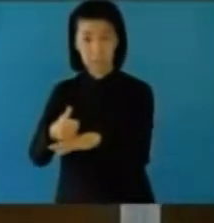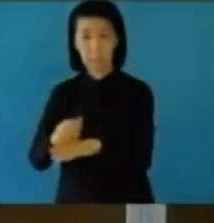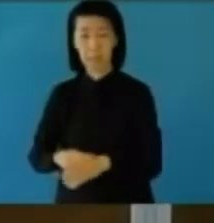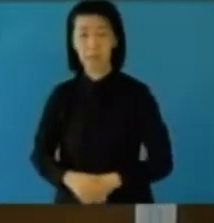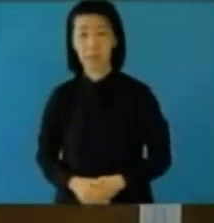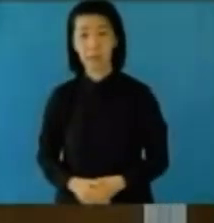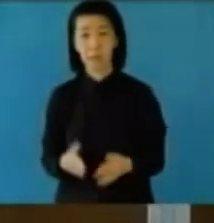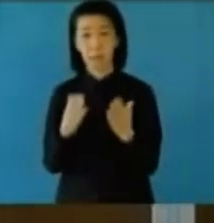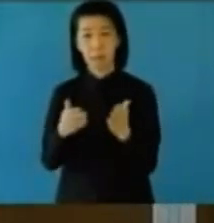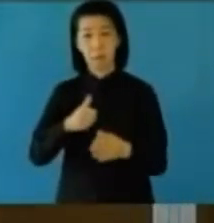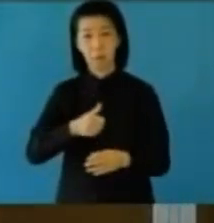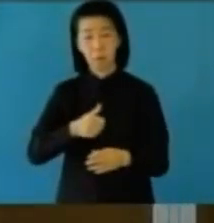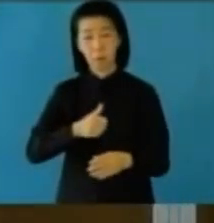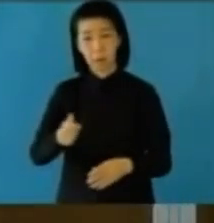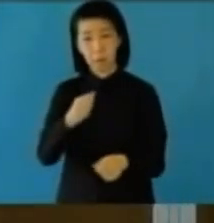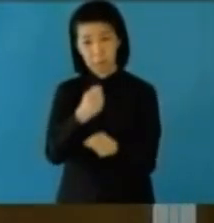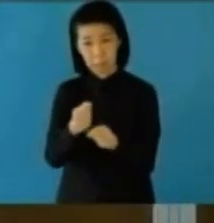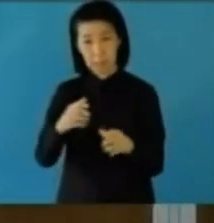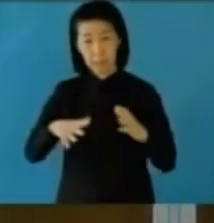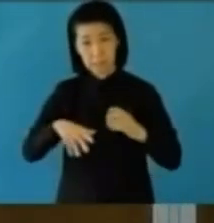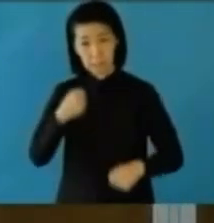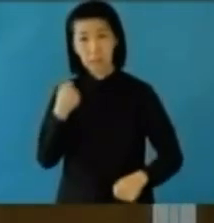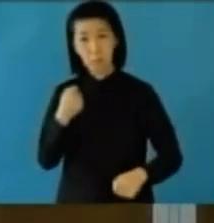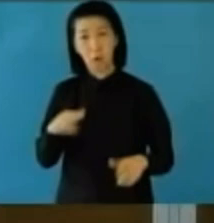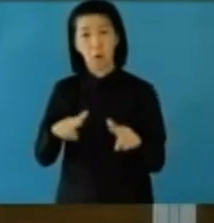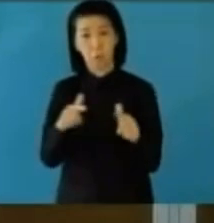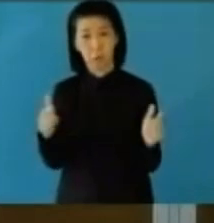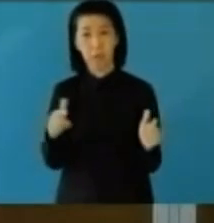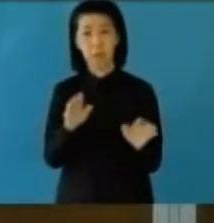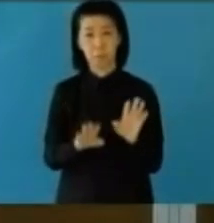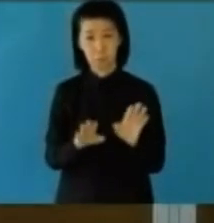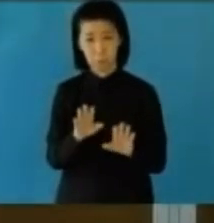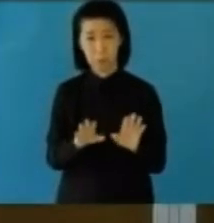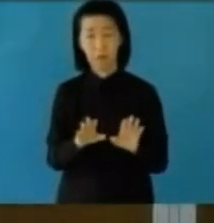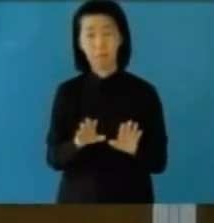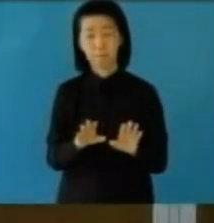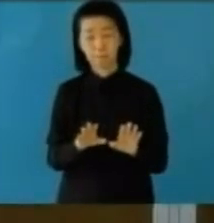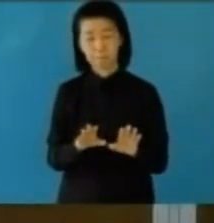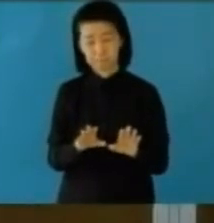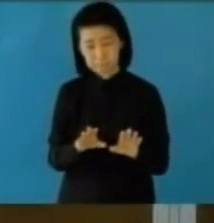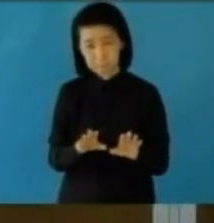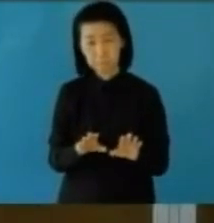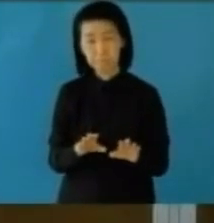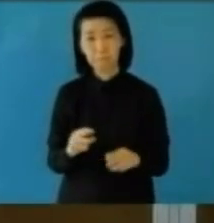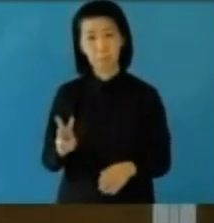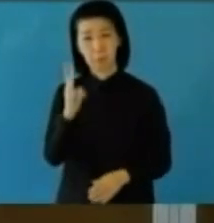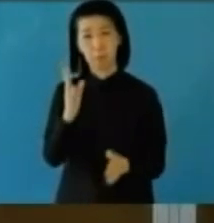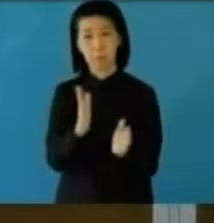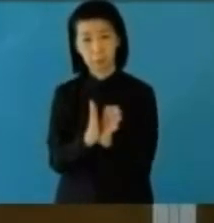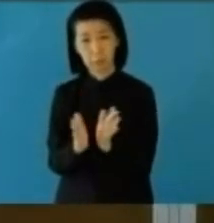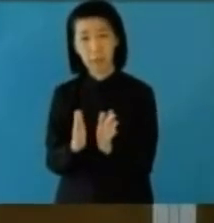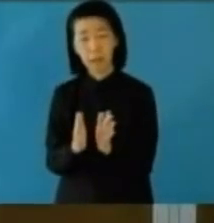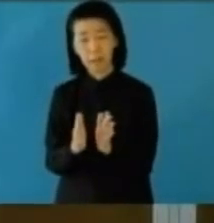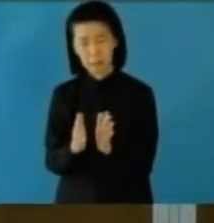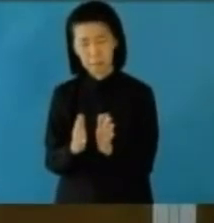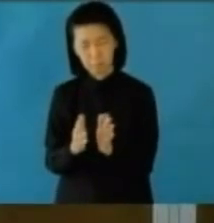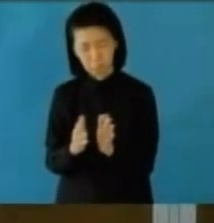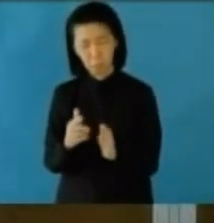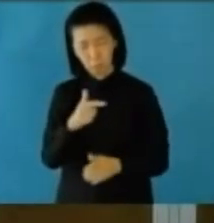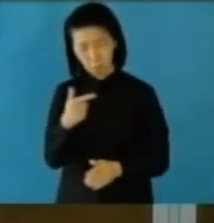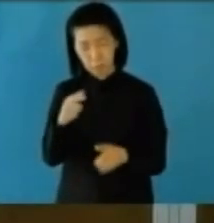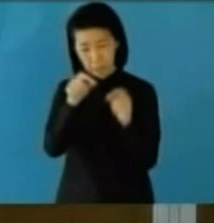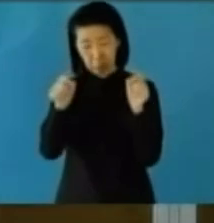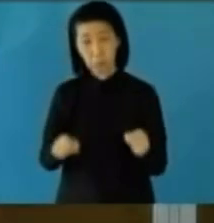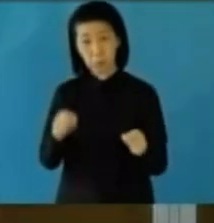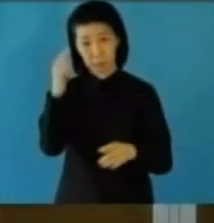不登校の生徒が大変増えているということは非常に本県にとっても大きな課題であるというふうに考え